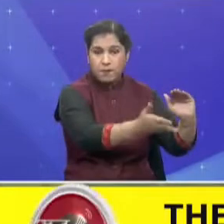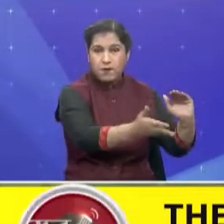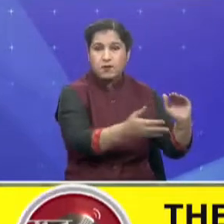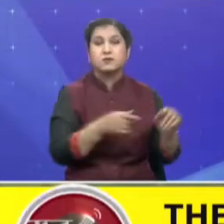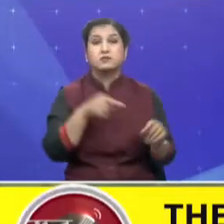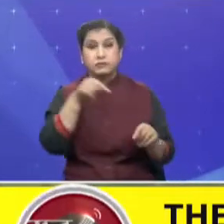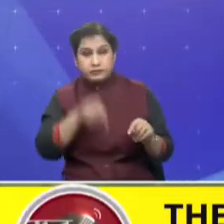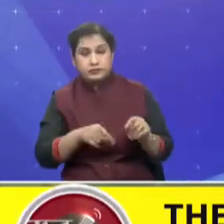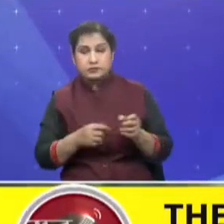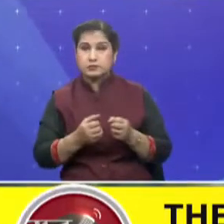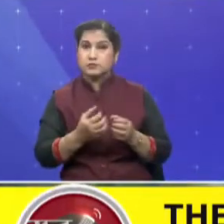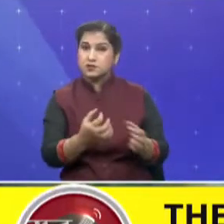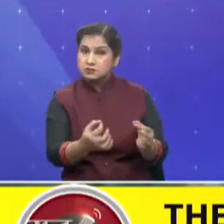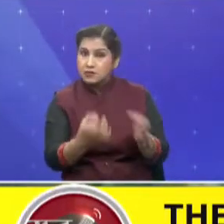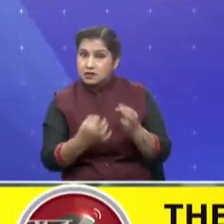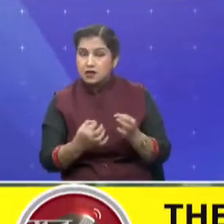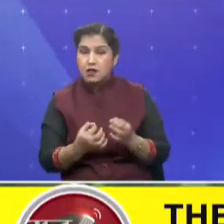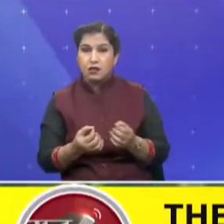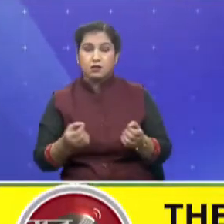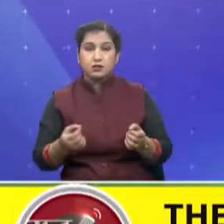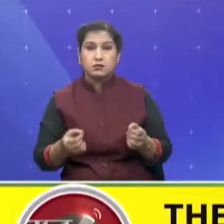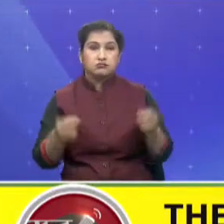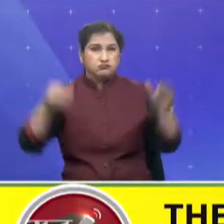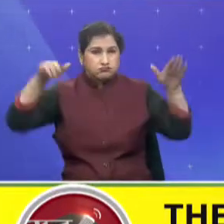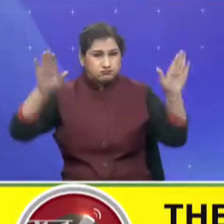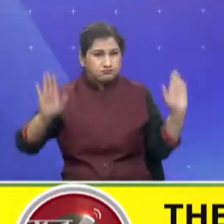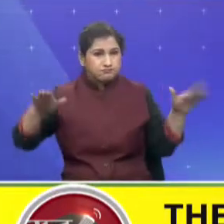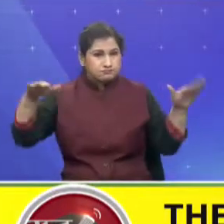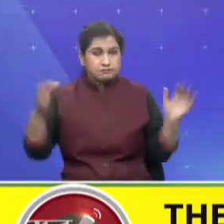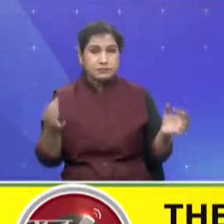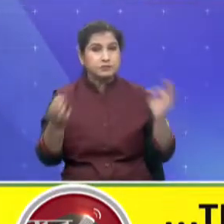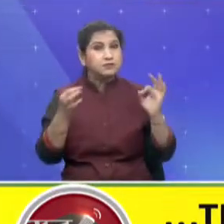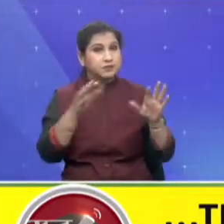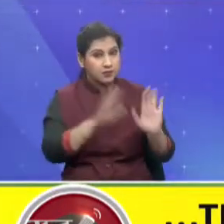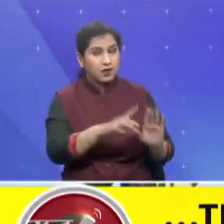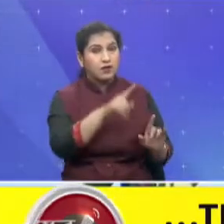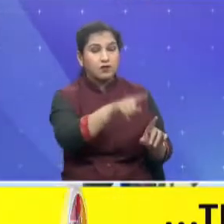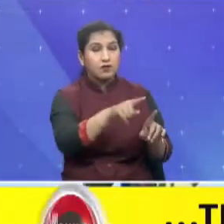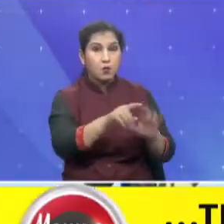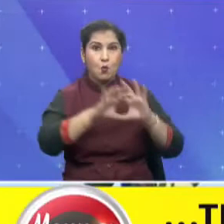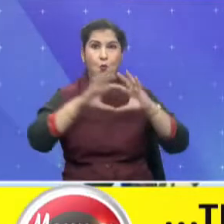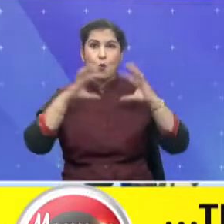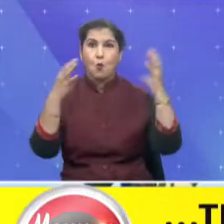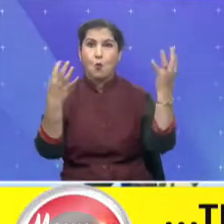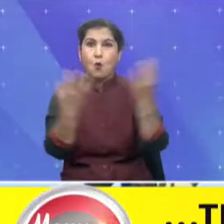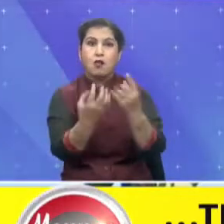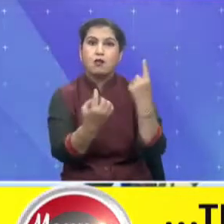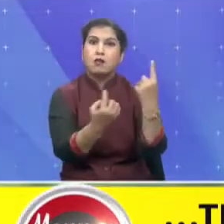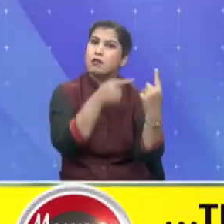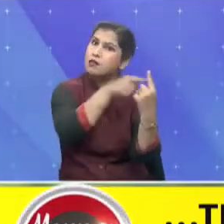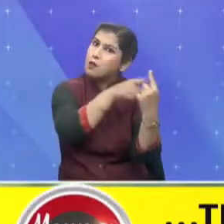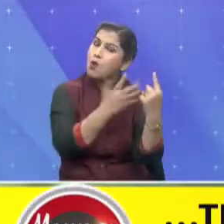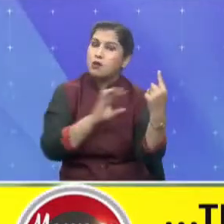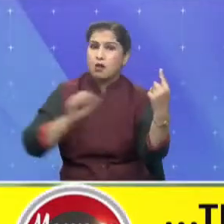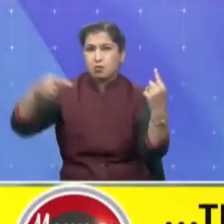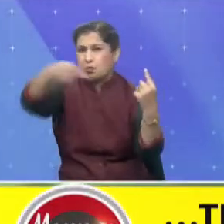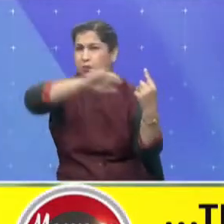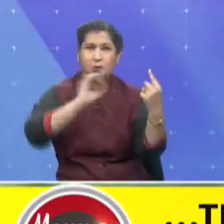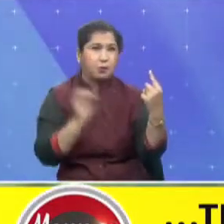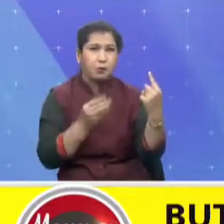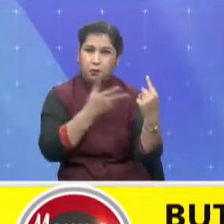इनमें कुछ ऐसी देसी प्रजातियां भी शामिल हैं जो दुनिया में कहीं और नहीं पाई जाती